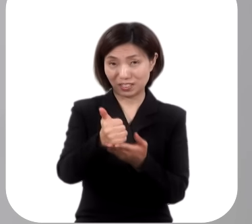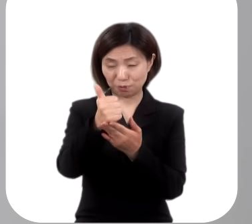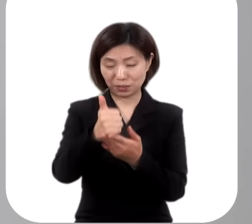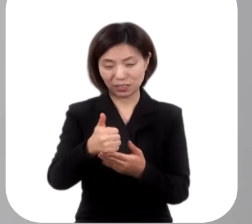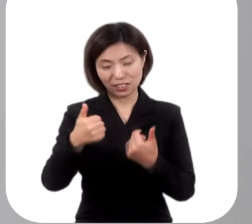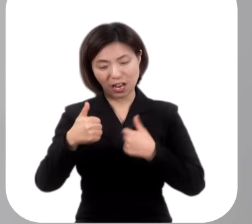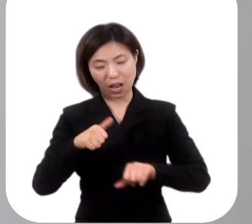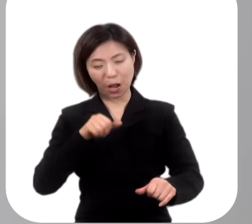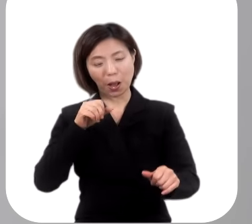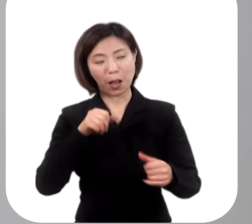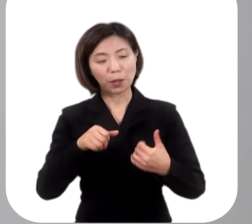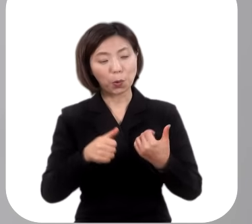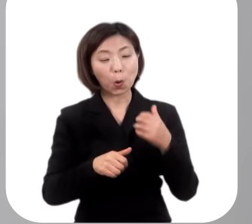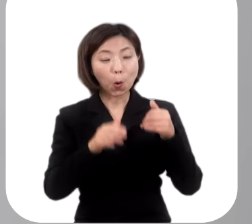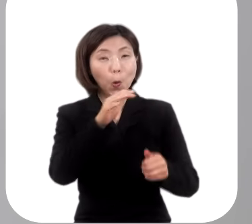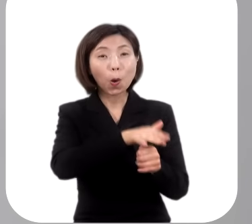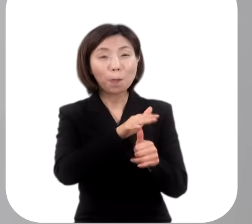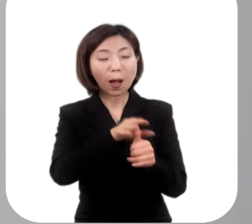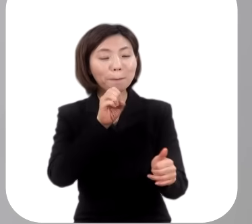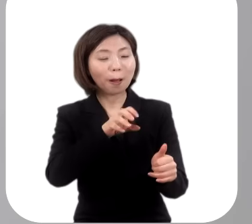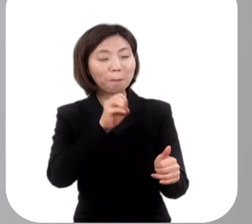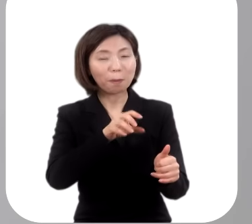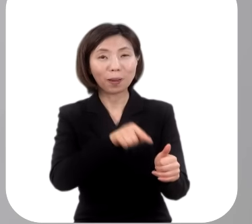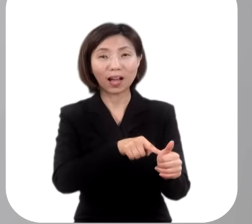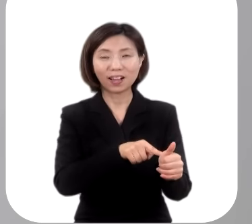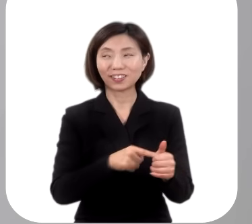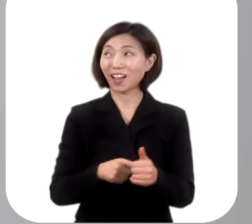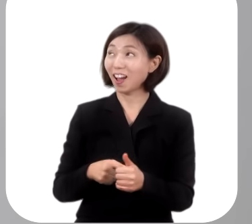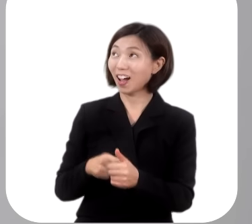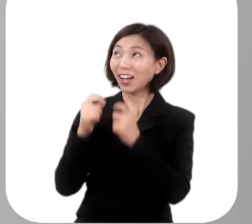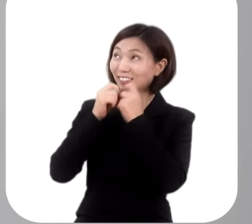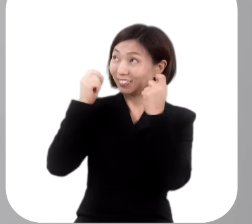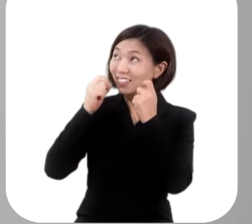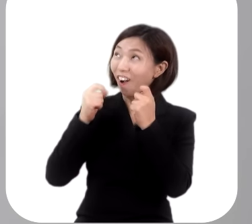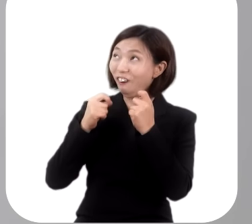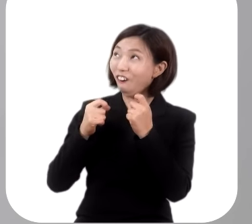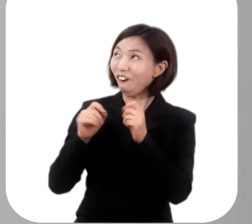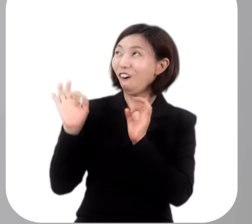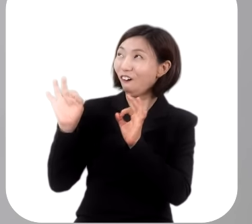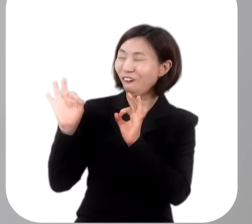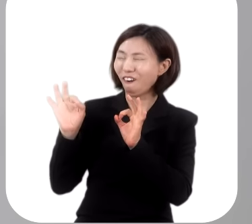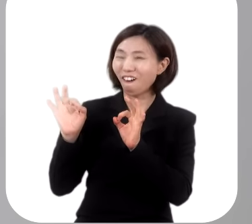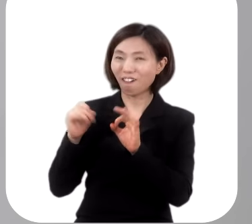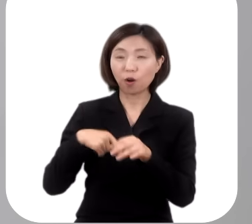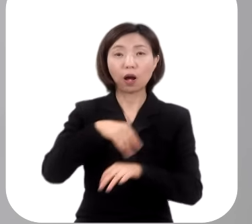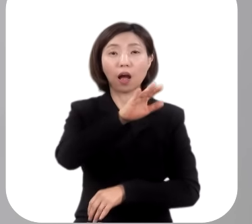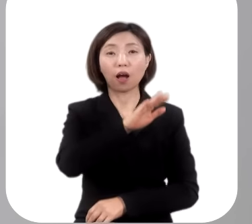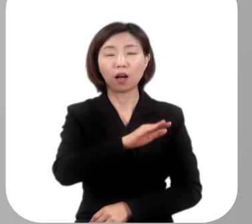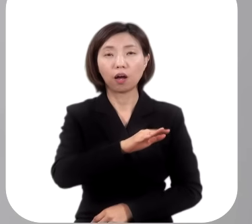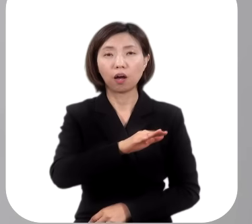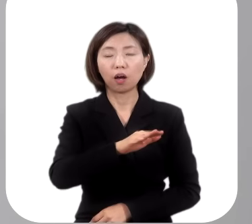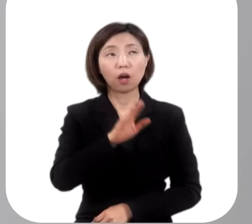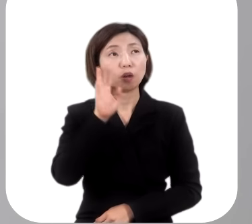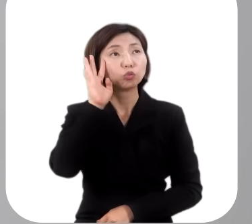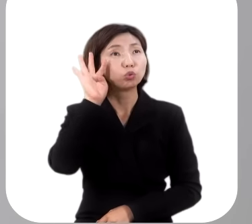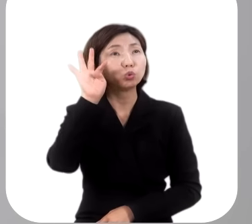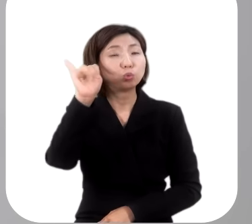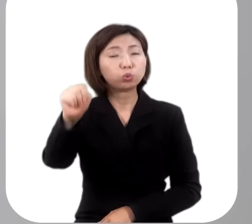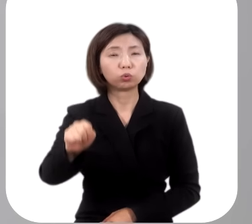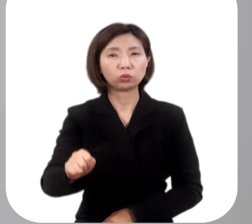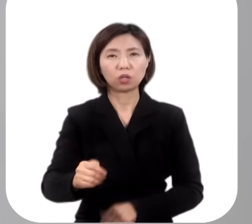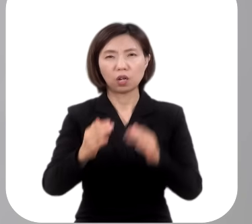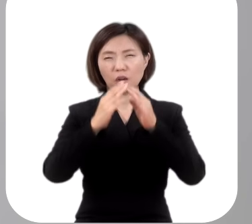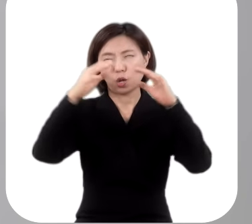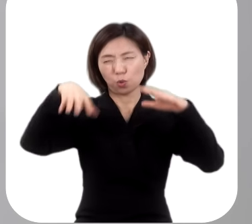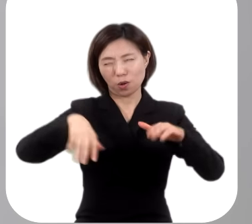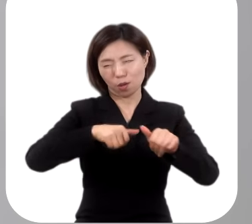그래, 부처님 애기에게 뭐라고 얘기를 해줬어. 그러니까 애기가 씩 웃더니 알았어요 하고 갔단 말이야.